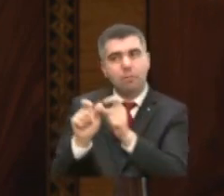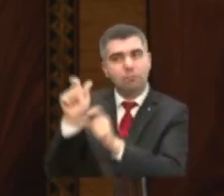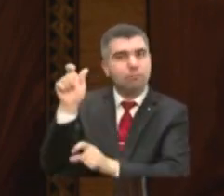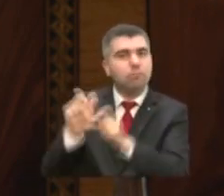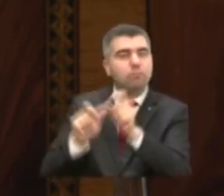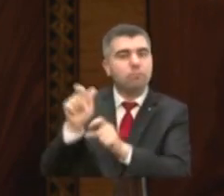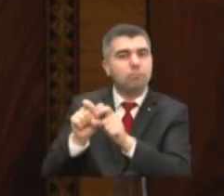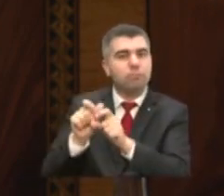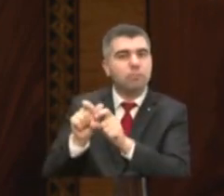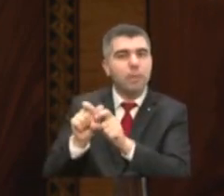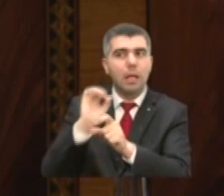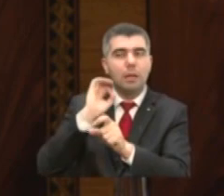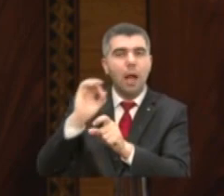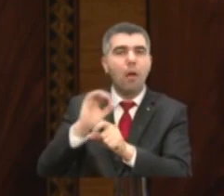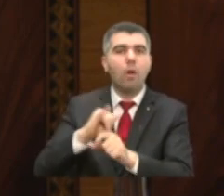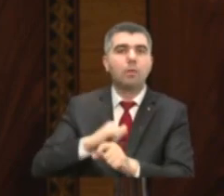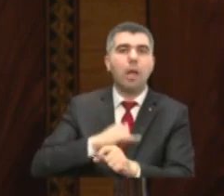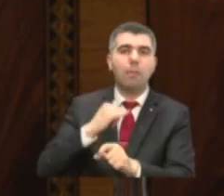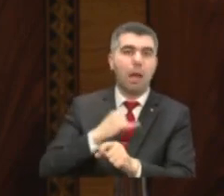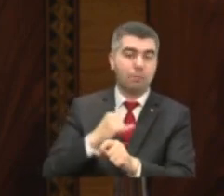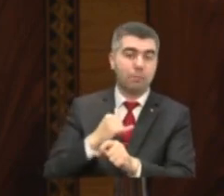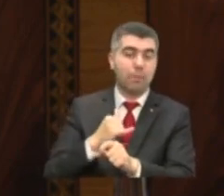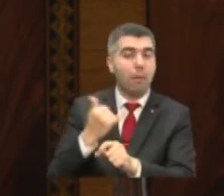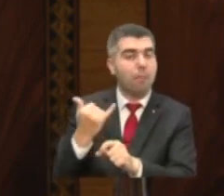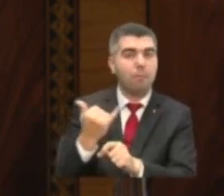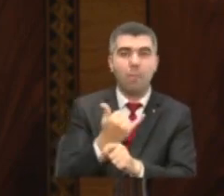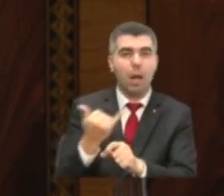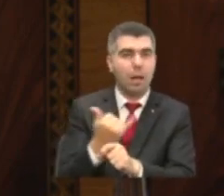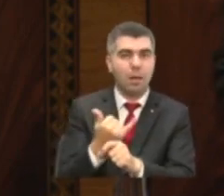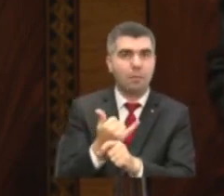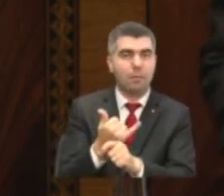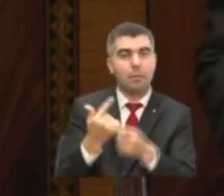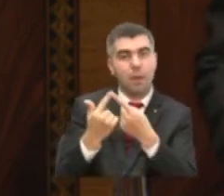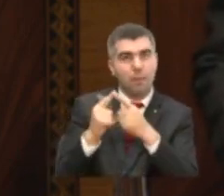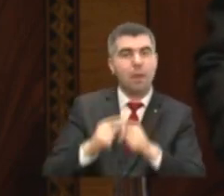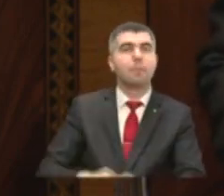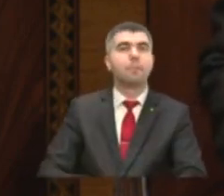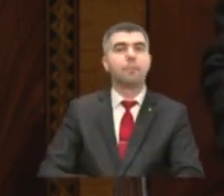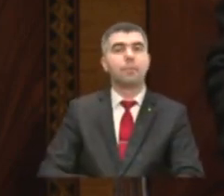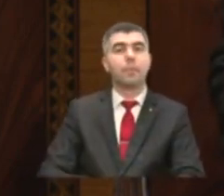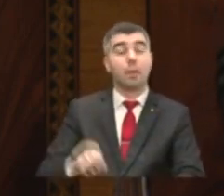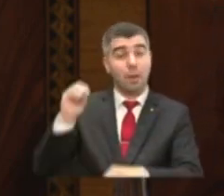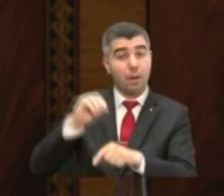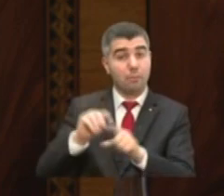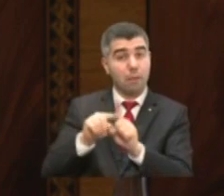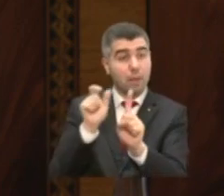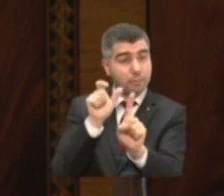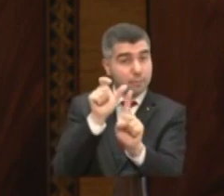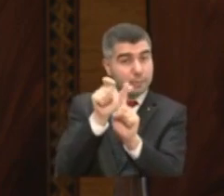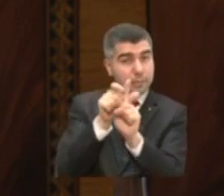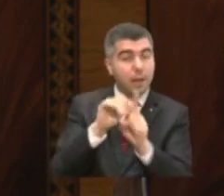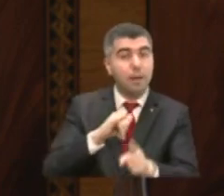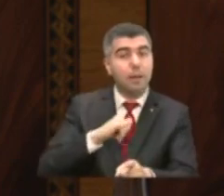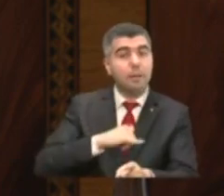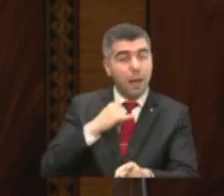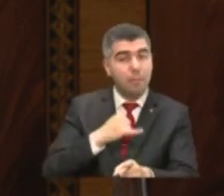المال البشري. هذا المال البشري اللي المحور الأساسي دياله هو الشباب، ومن أجل الاستثمار في الشباب لا بد